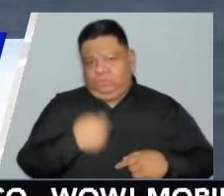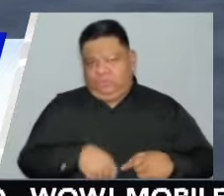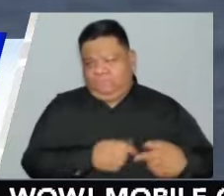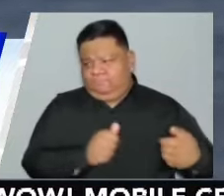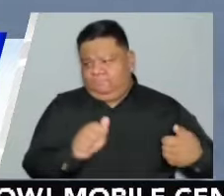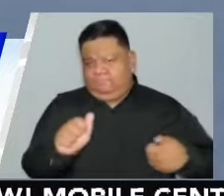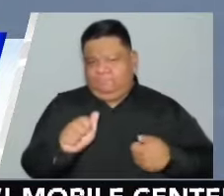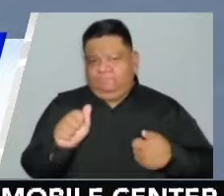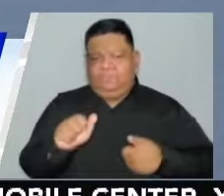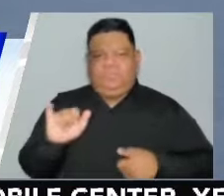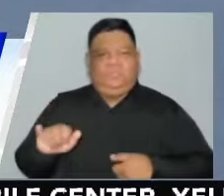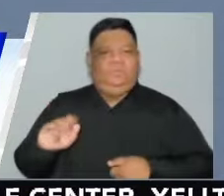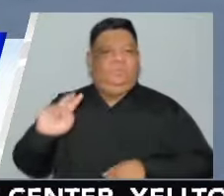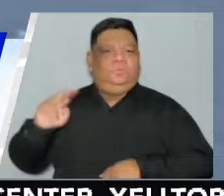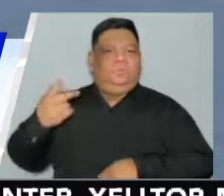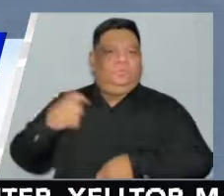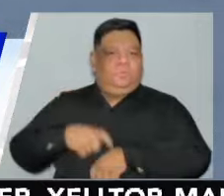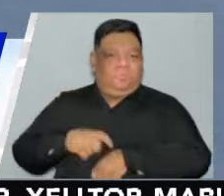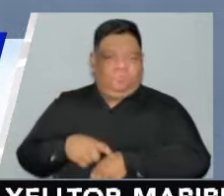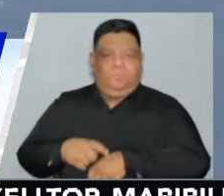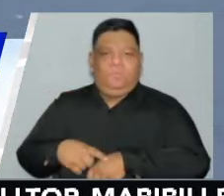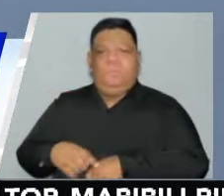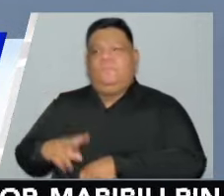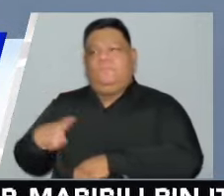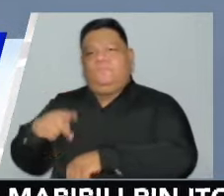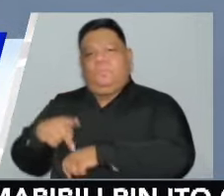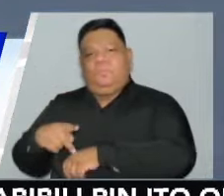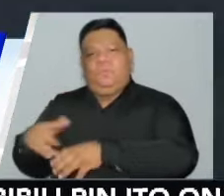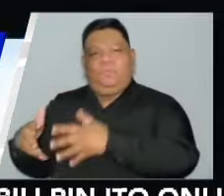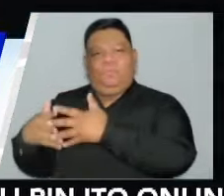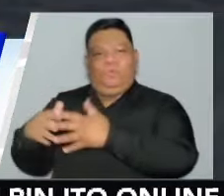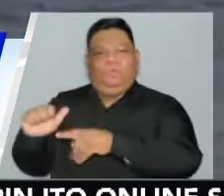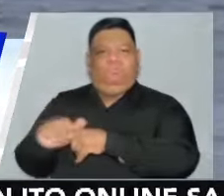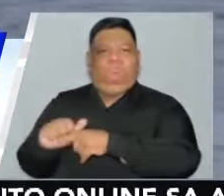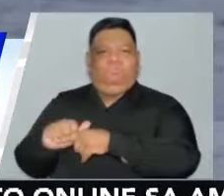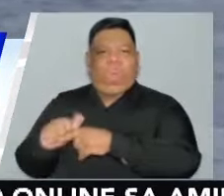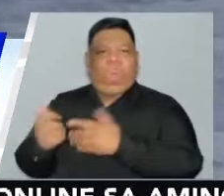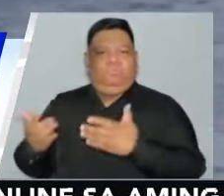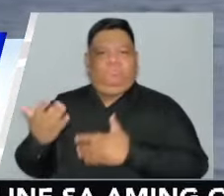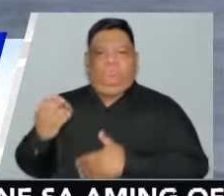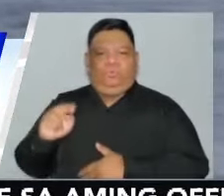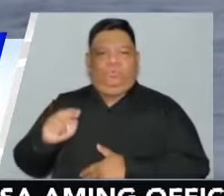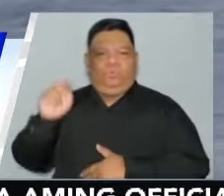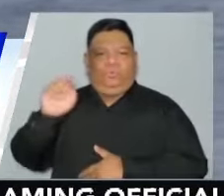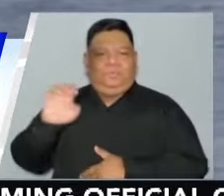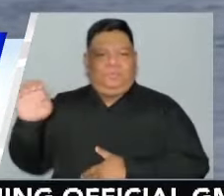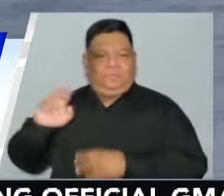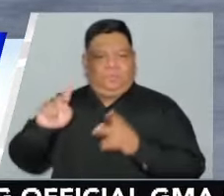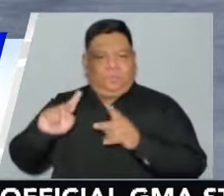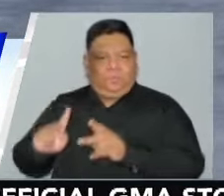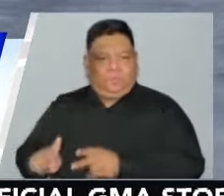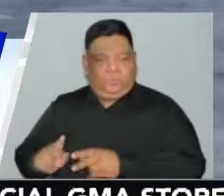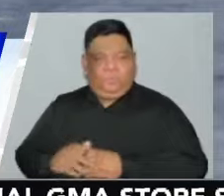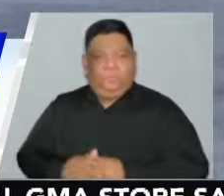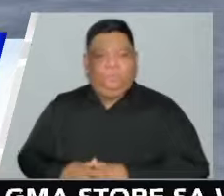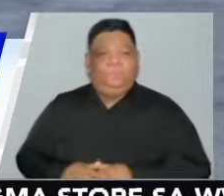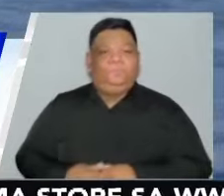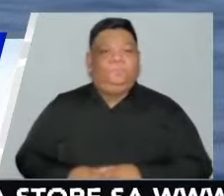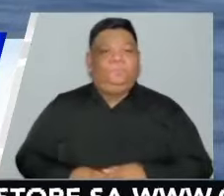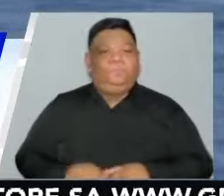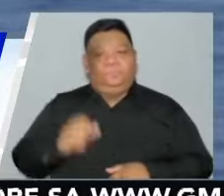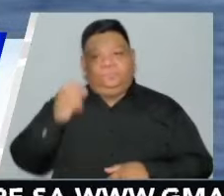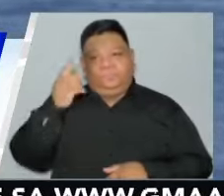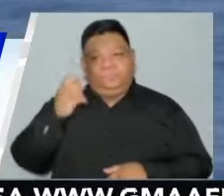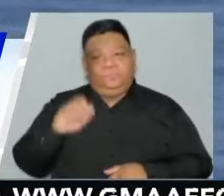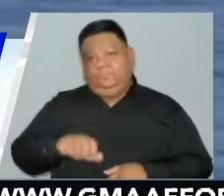Maritime Patrol ng Philippine at US Navy malapit sa hilagang kanluran ng Palawan. Sa di kalayuan, naghahanda naman sa search and